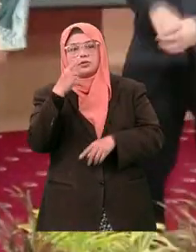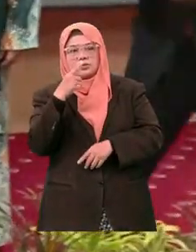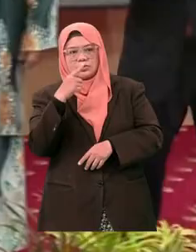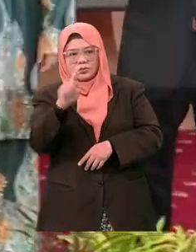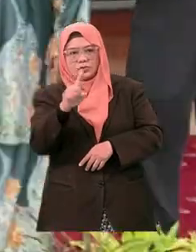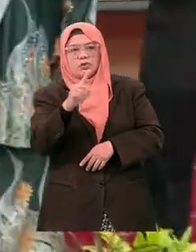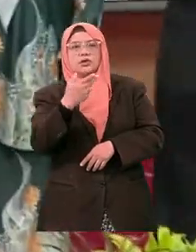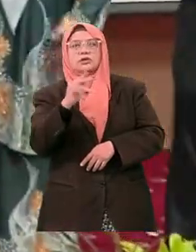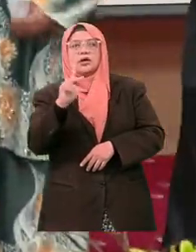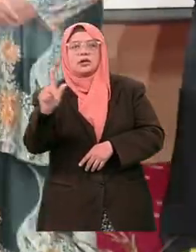unit jerite